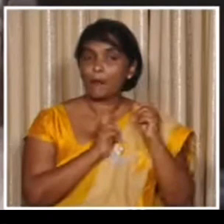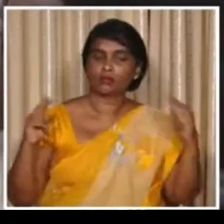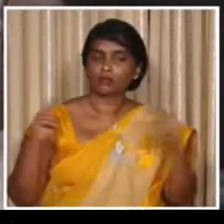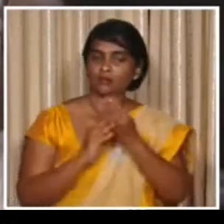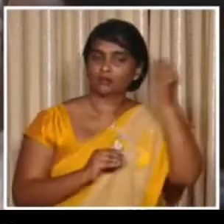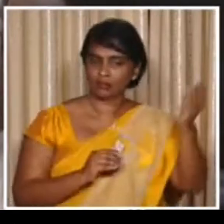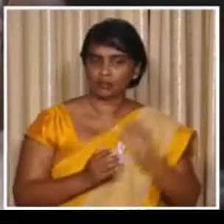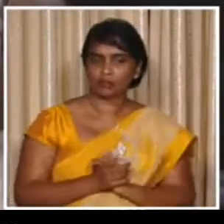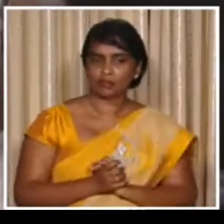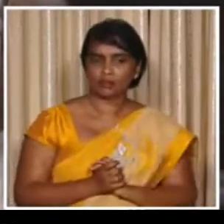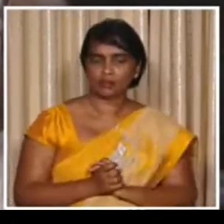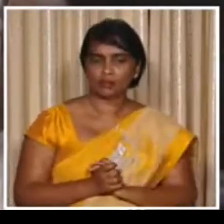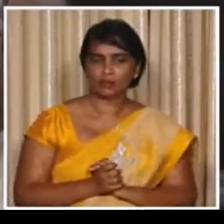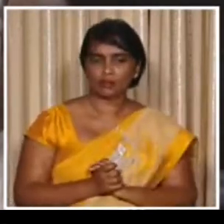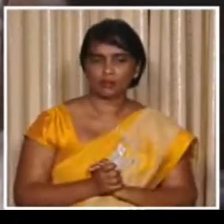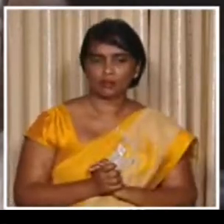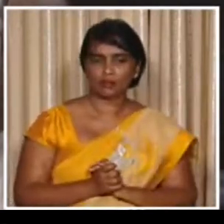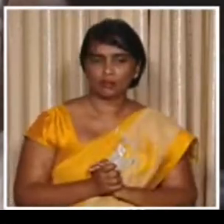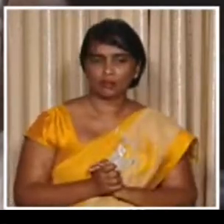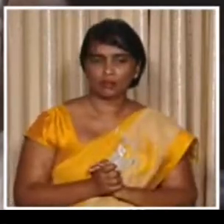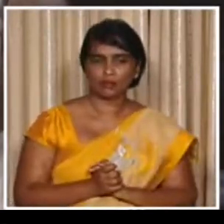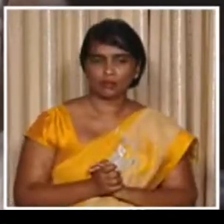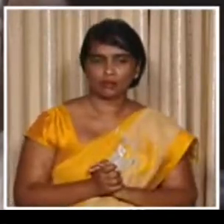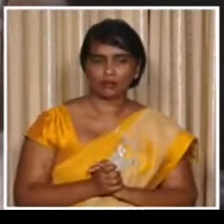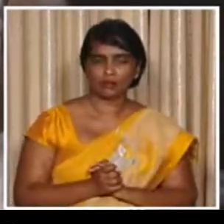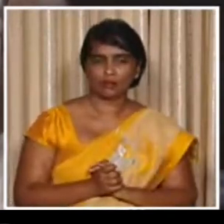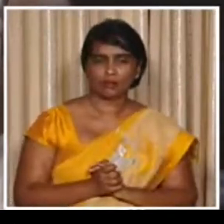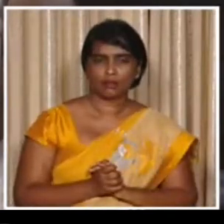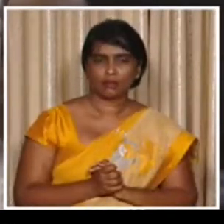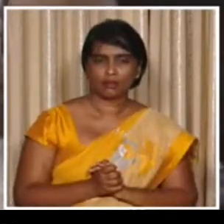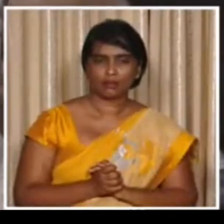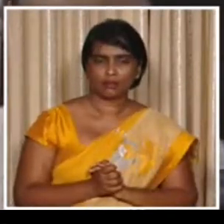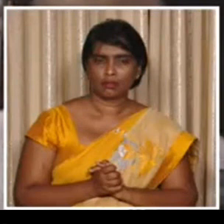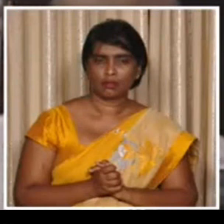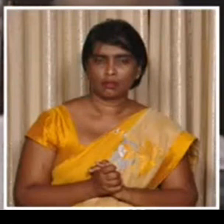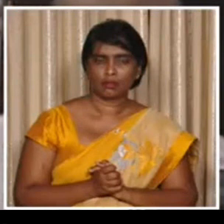පාර්ලිමේන්තුවට තව එක තව තව නෑ ඔ මොකද්ද